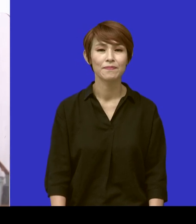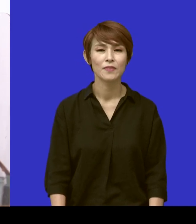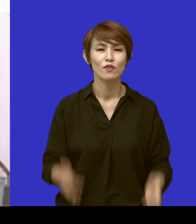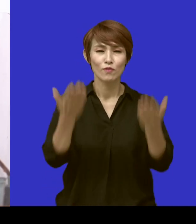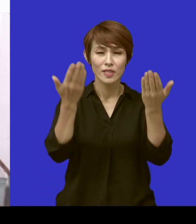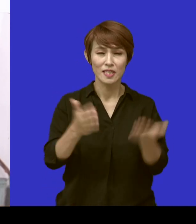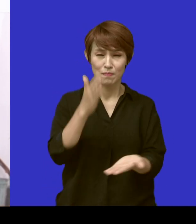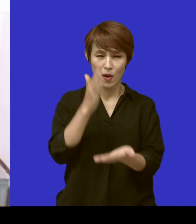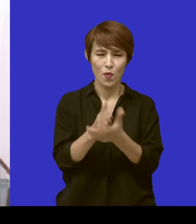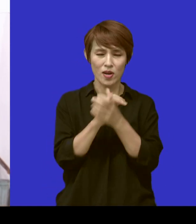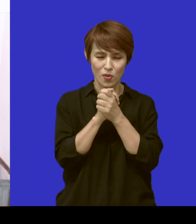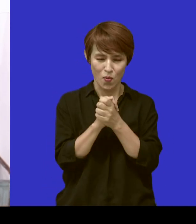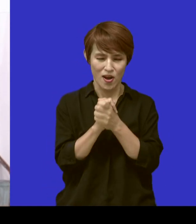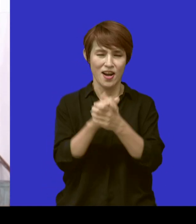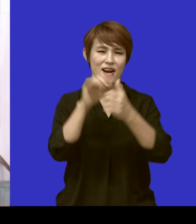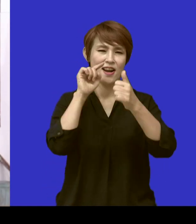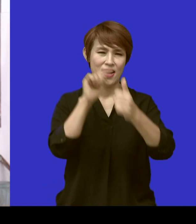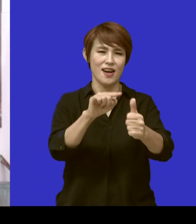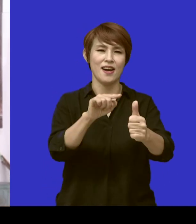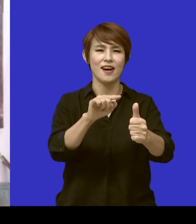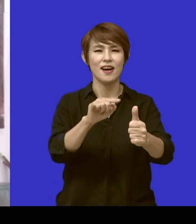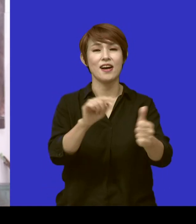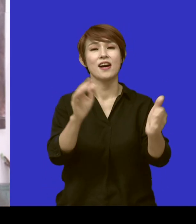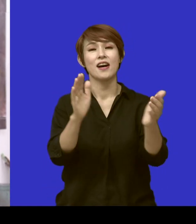쉬지 말고 기도하라.